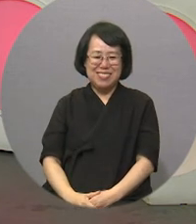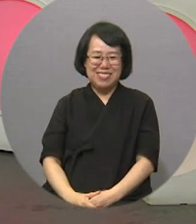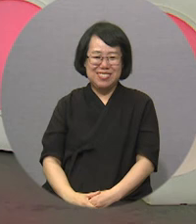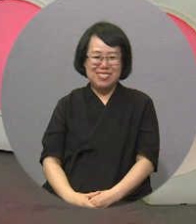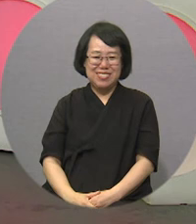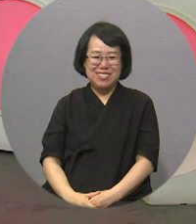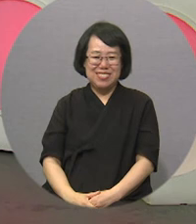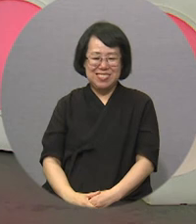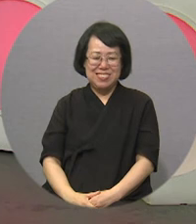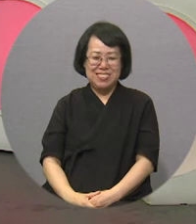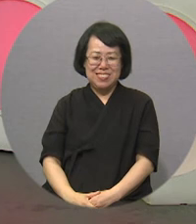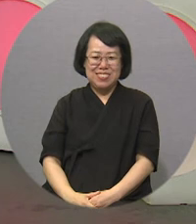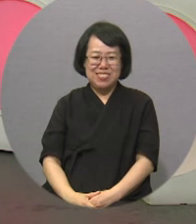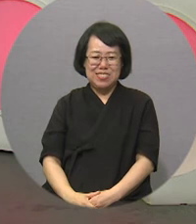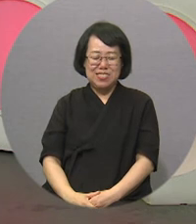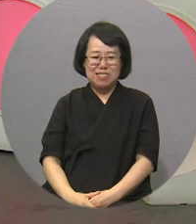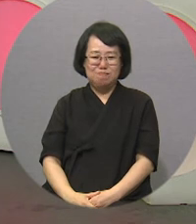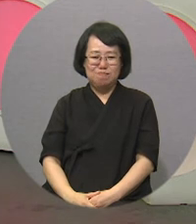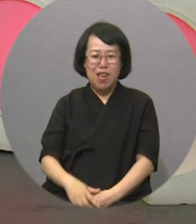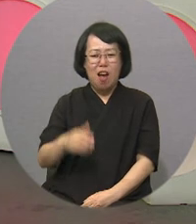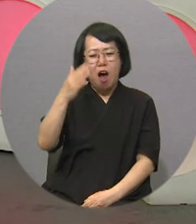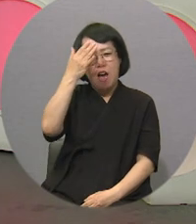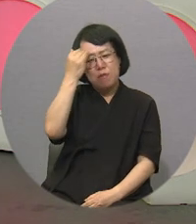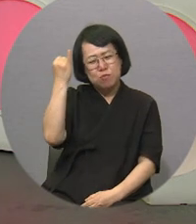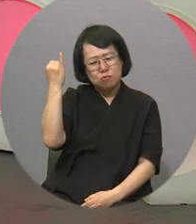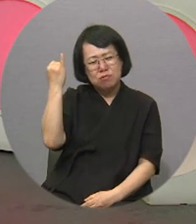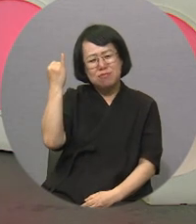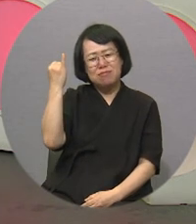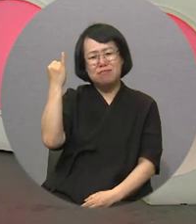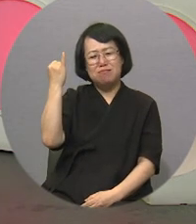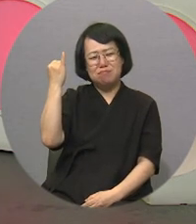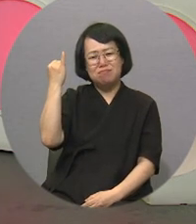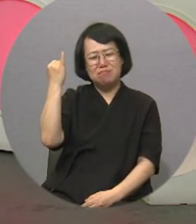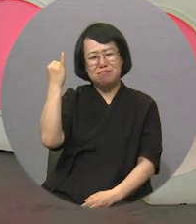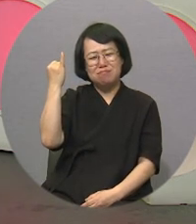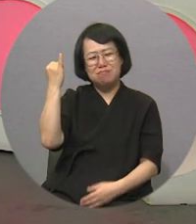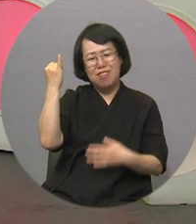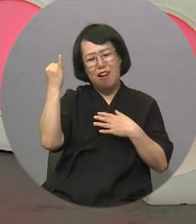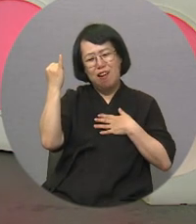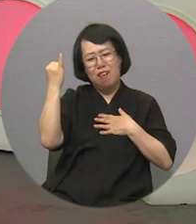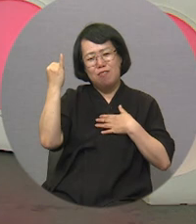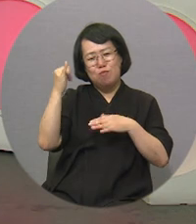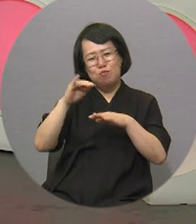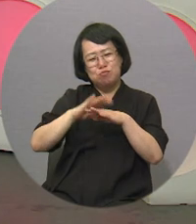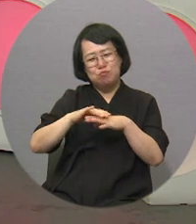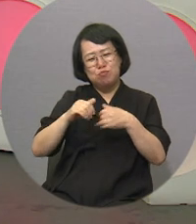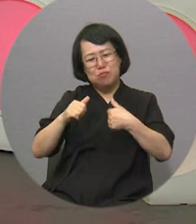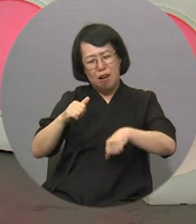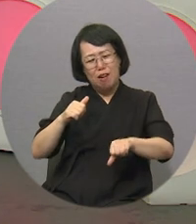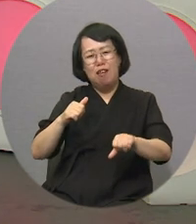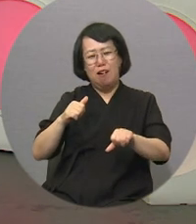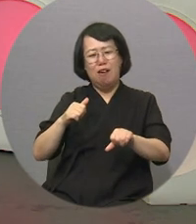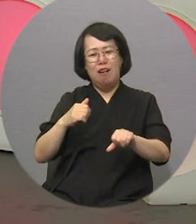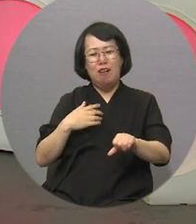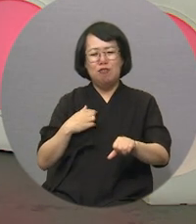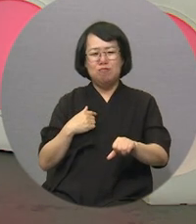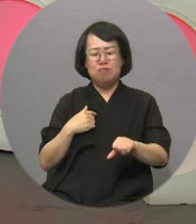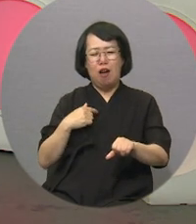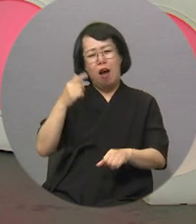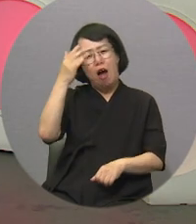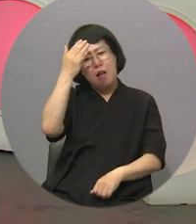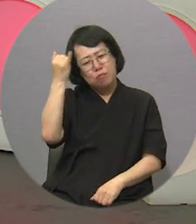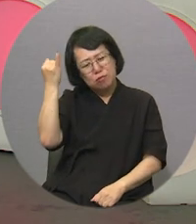정말. 아이, 참 할머니. 할머니 사랑은 세상을 많이 살아보셔서 그런지,